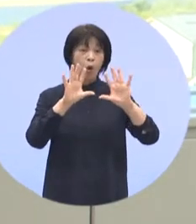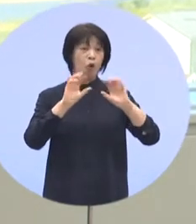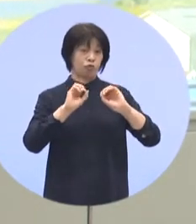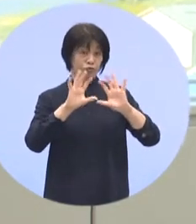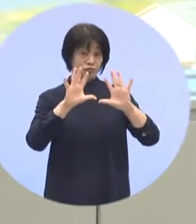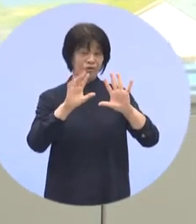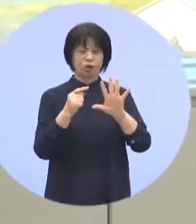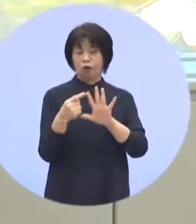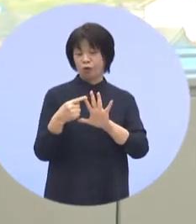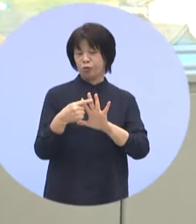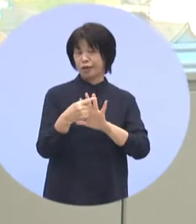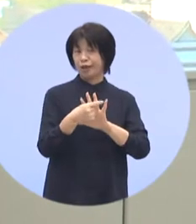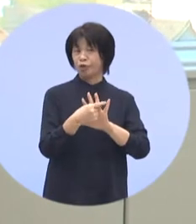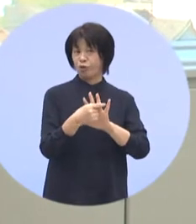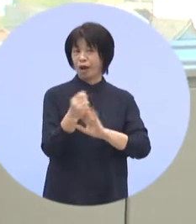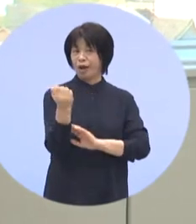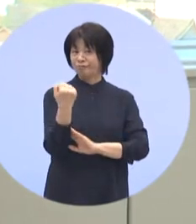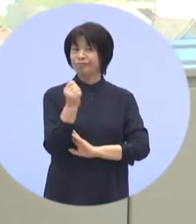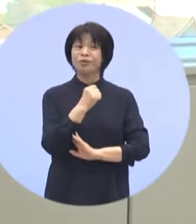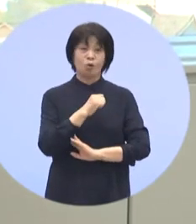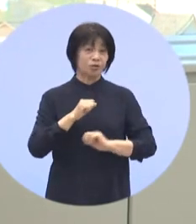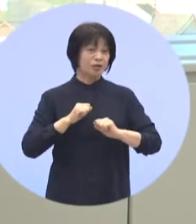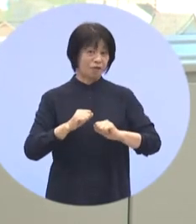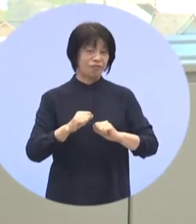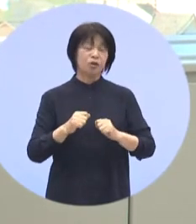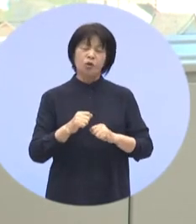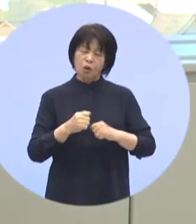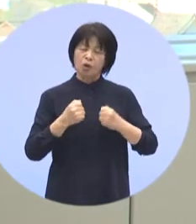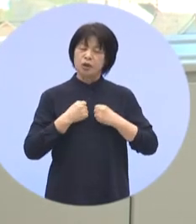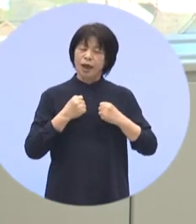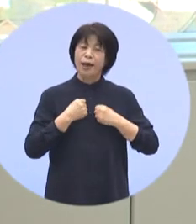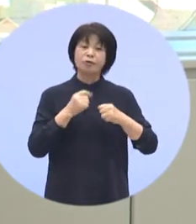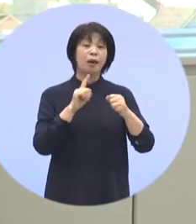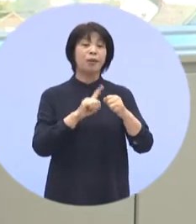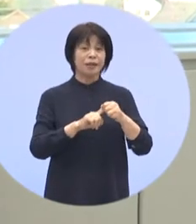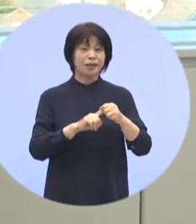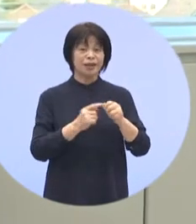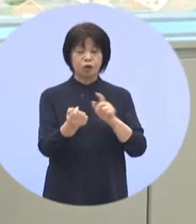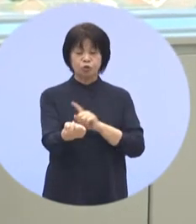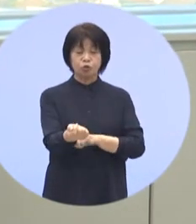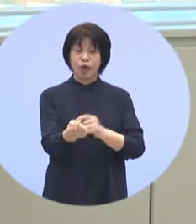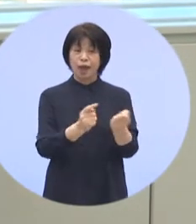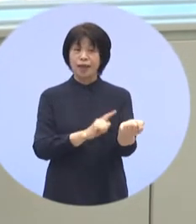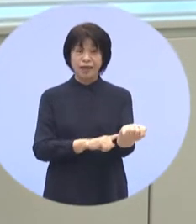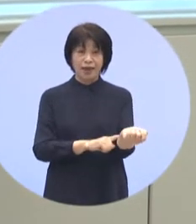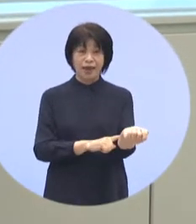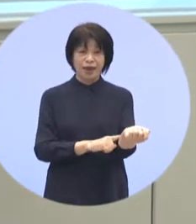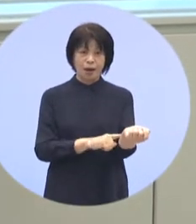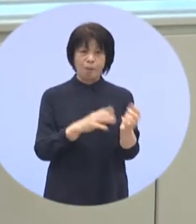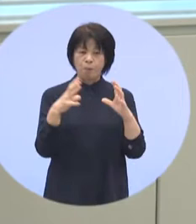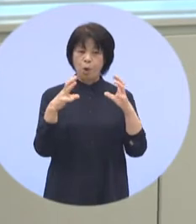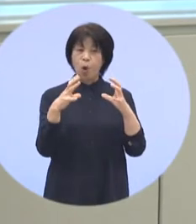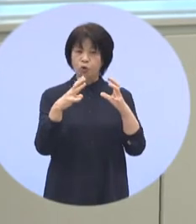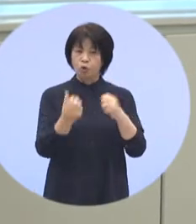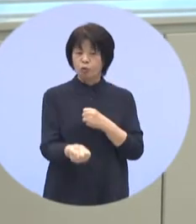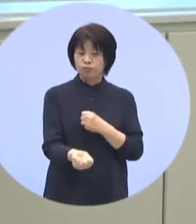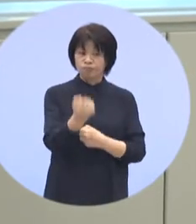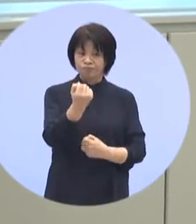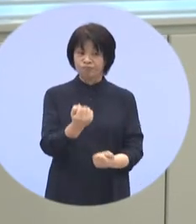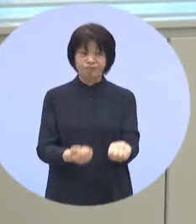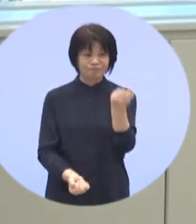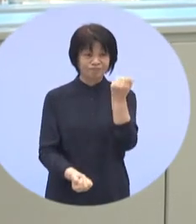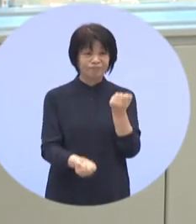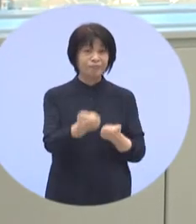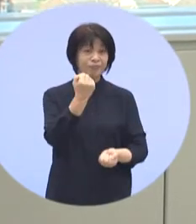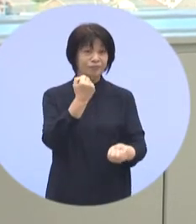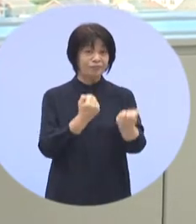使うんですけど、まあ、その感覚を鍛えるために腕でリフティングっていうのがあるんですけど、まあ、ボール